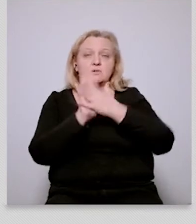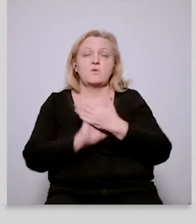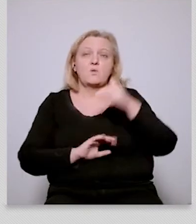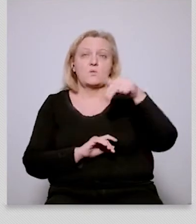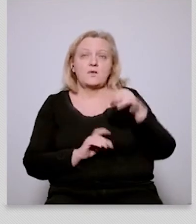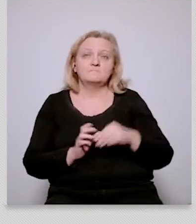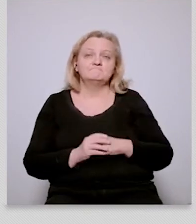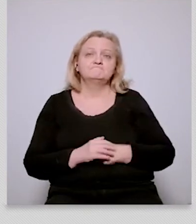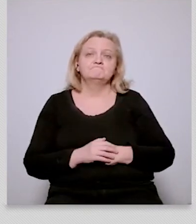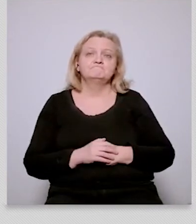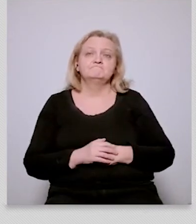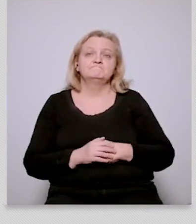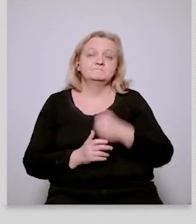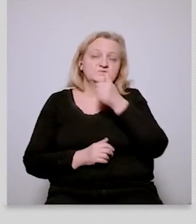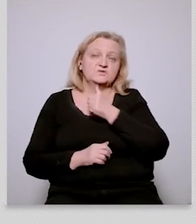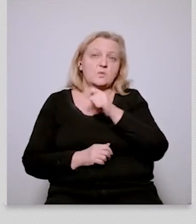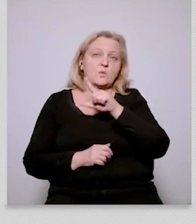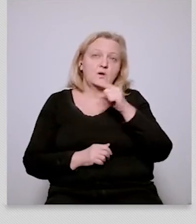i Zielony Ład